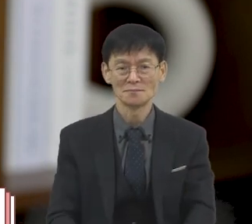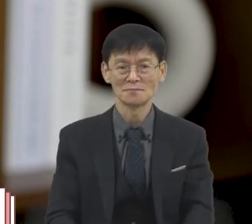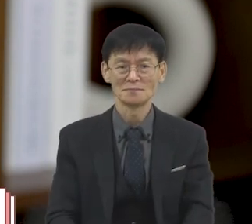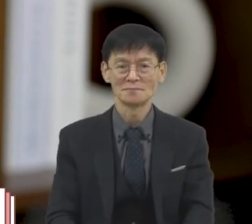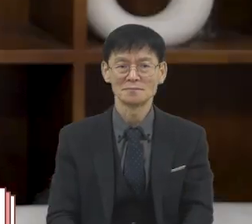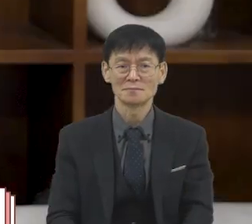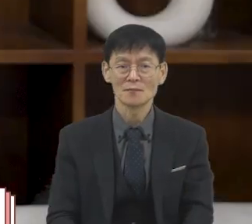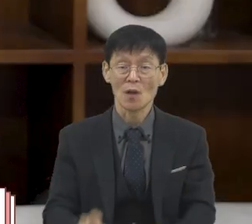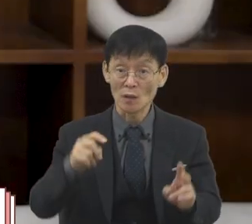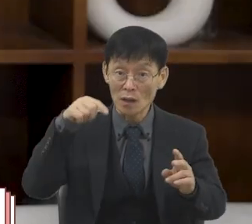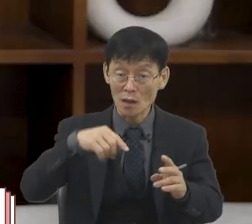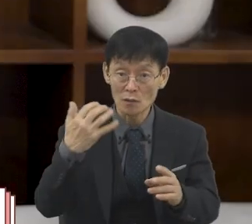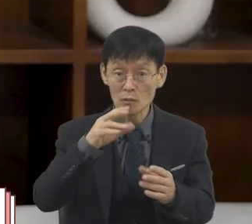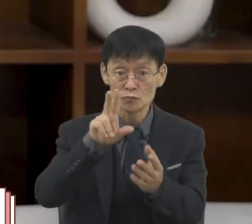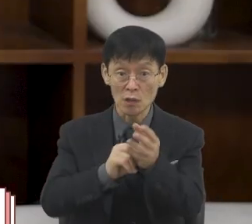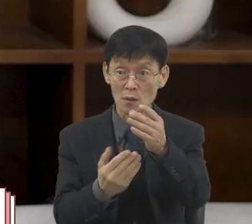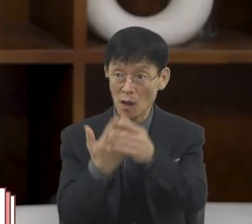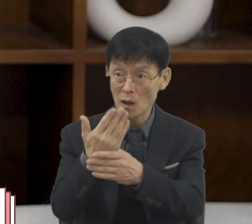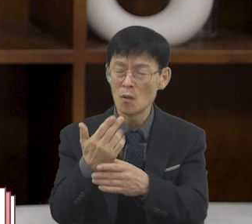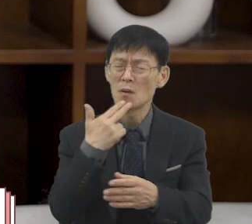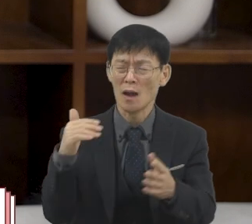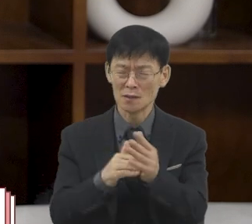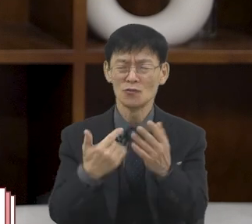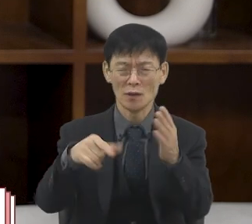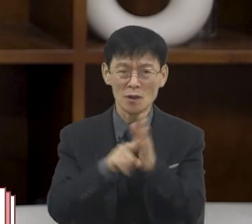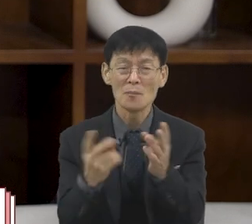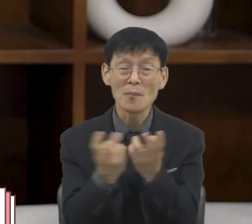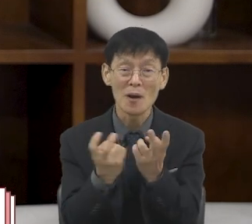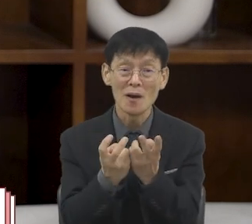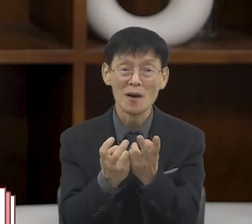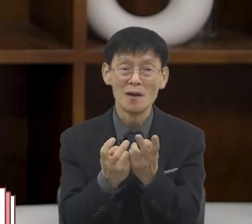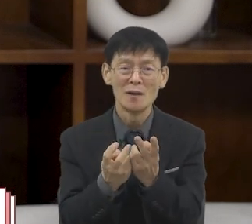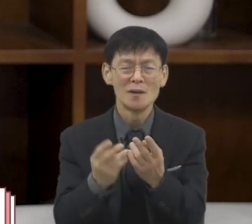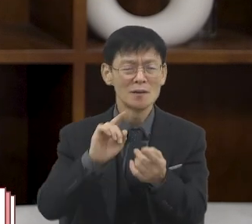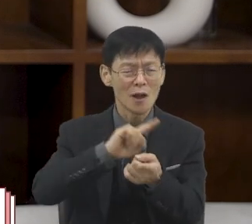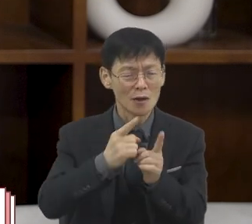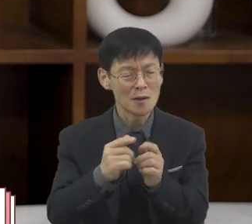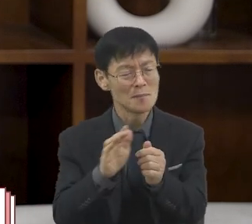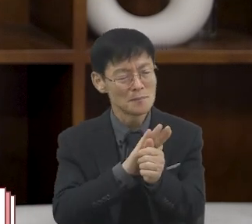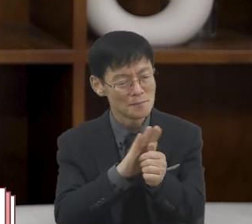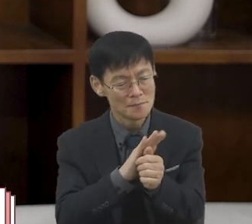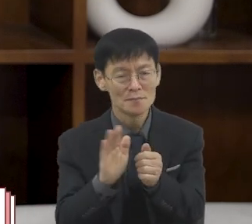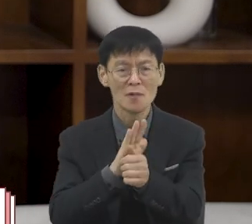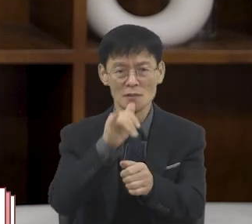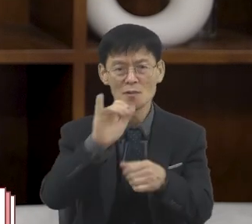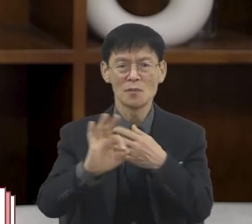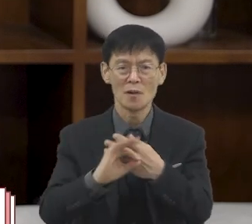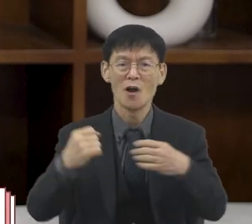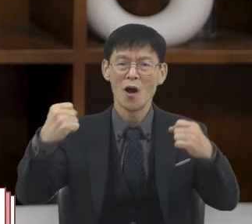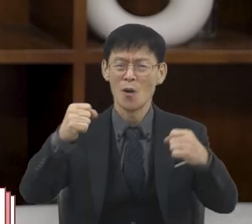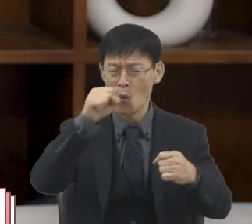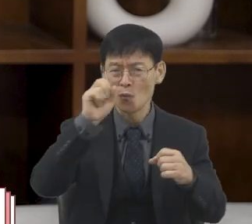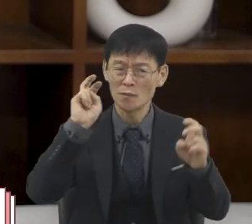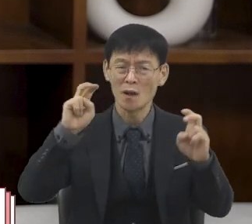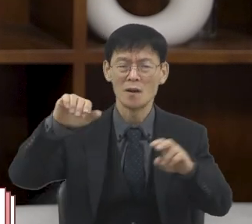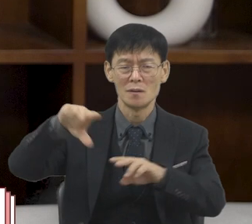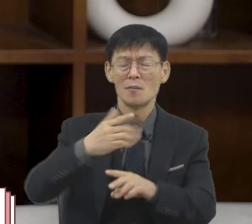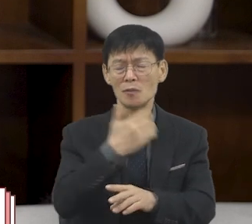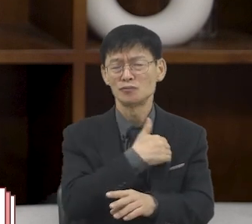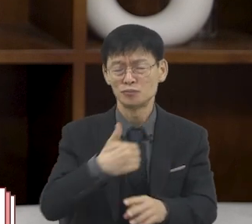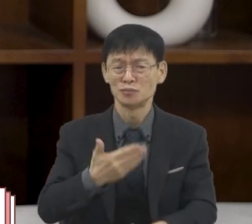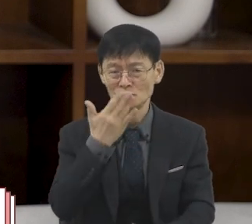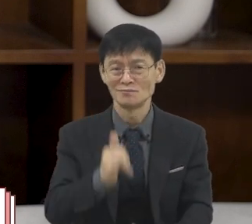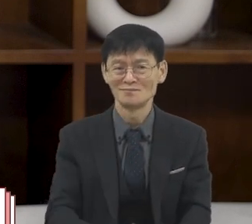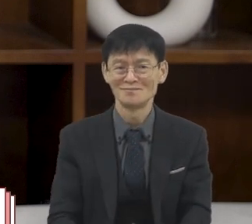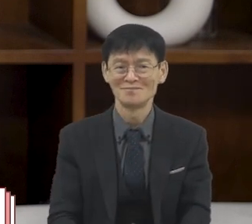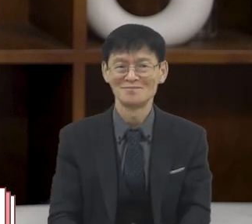알아봤습니다. 회사 안에서 성희롱 문제가 생기지 않도록 직원들끼리 서로 배려해야 건강하고 즐거운 직장 생활을